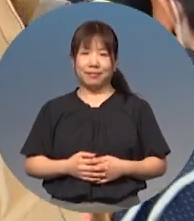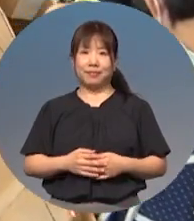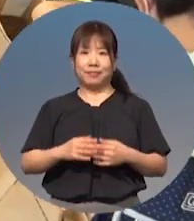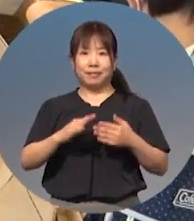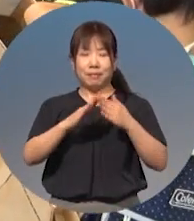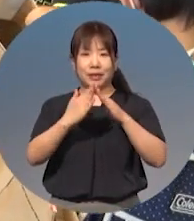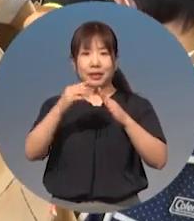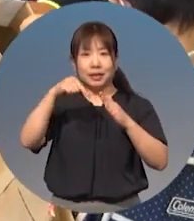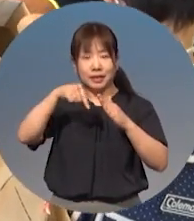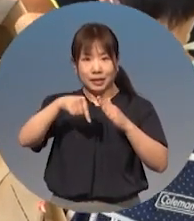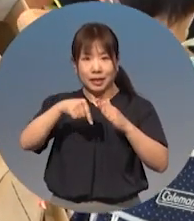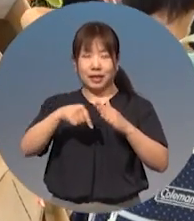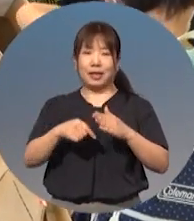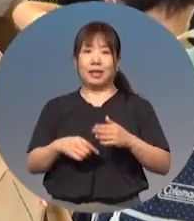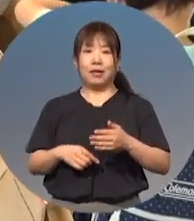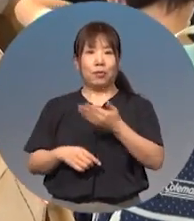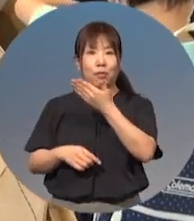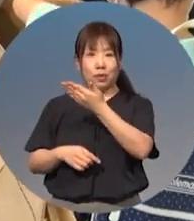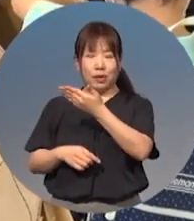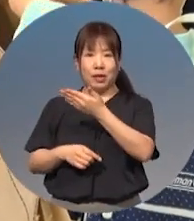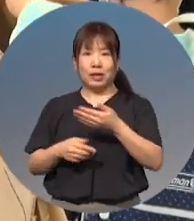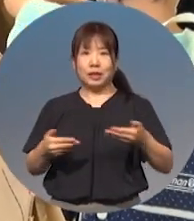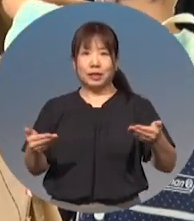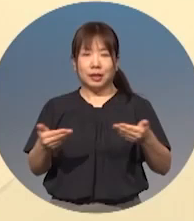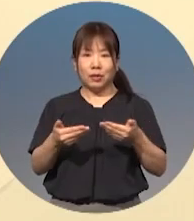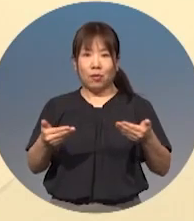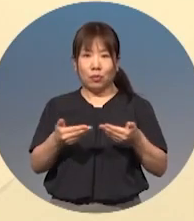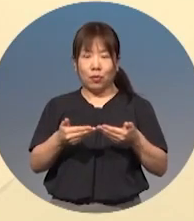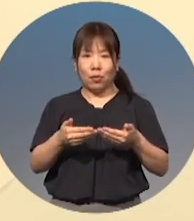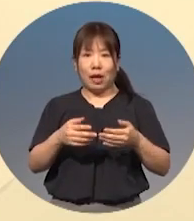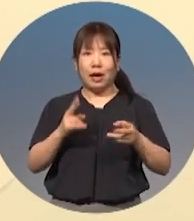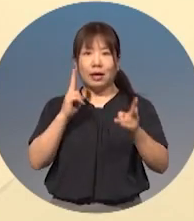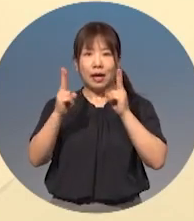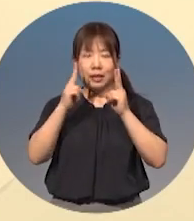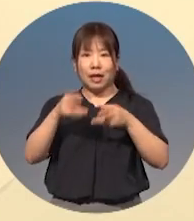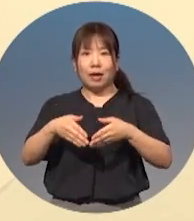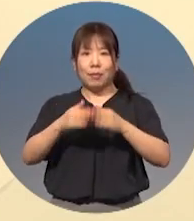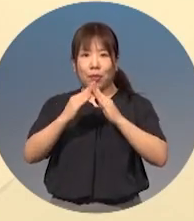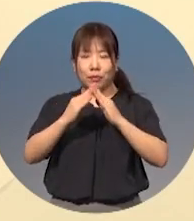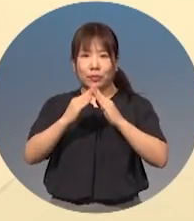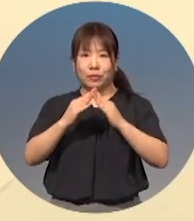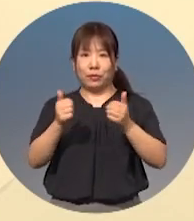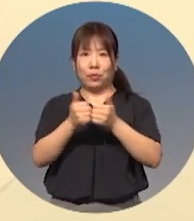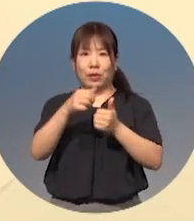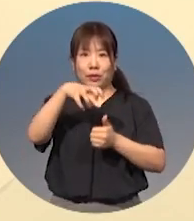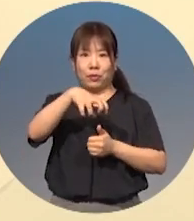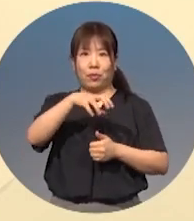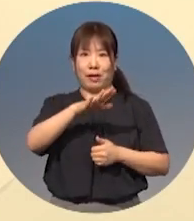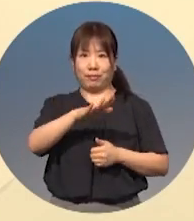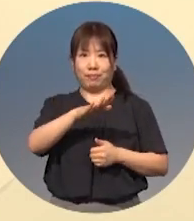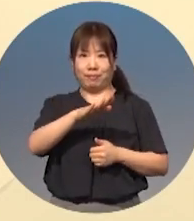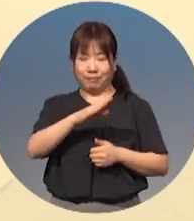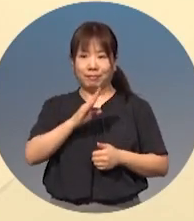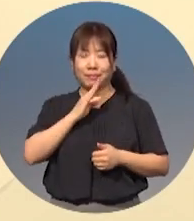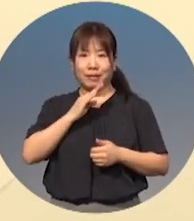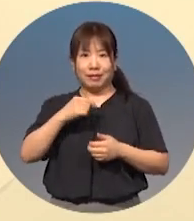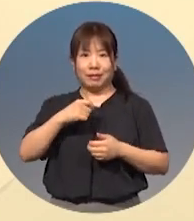街の中には企業相談所が設けられ申請書を提出すればお店を出すことができます